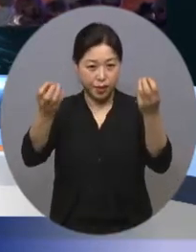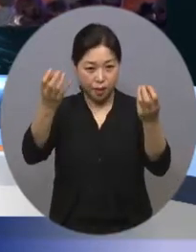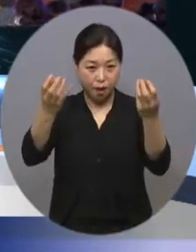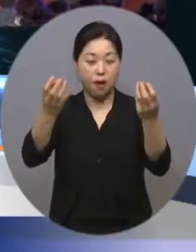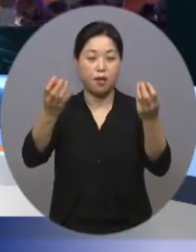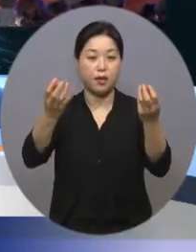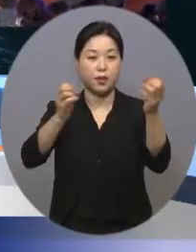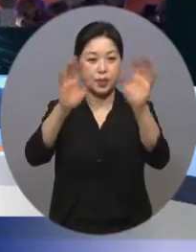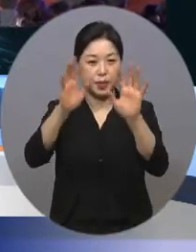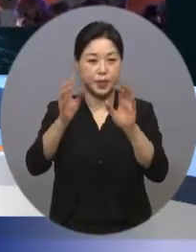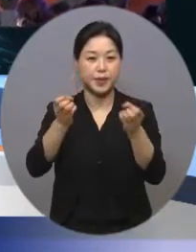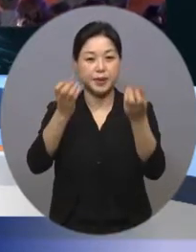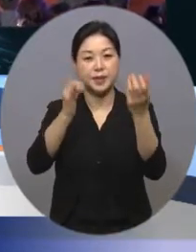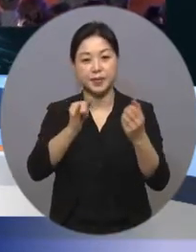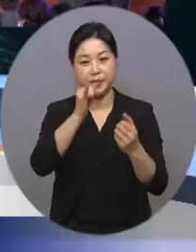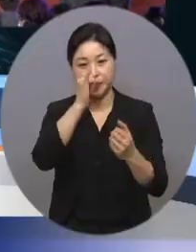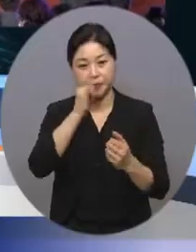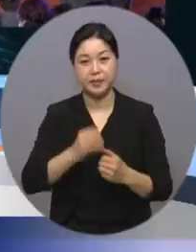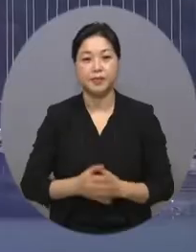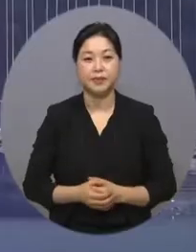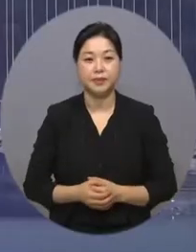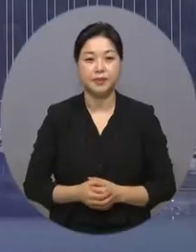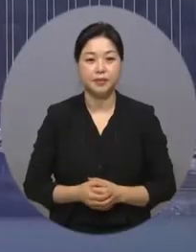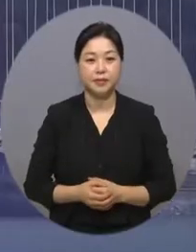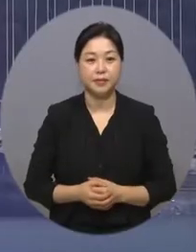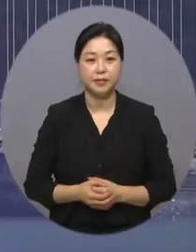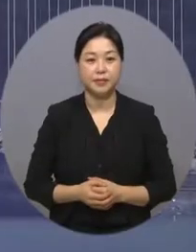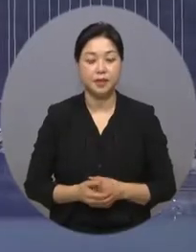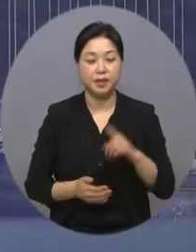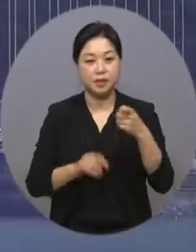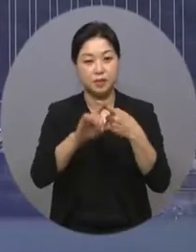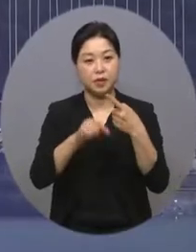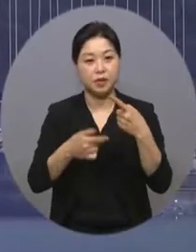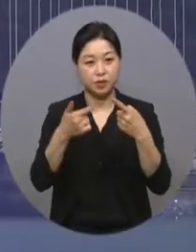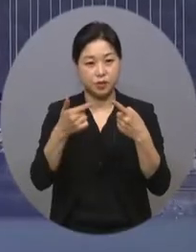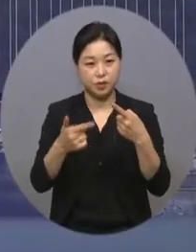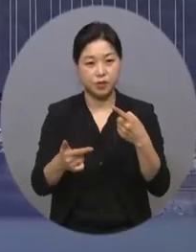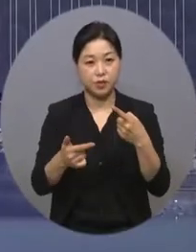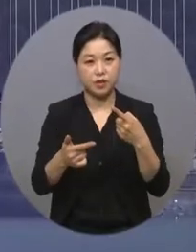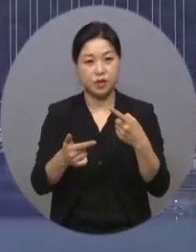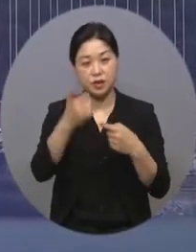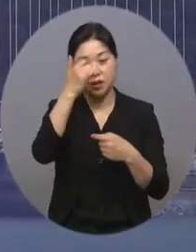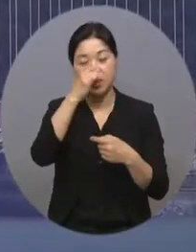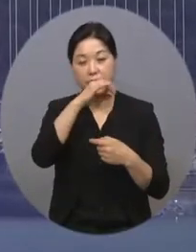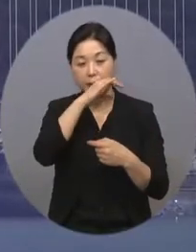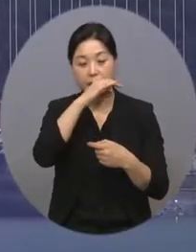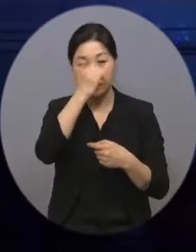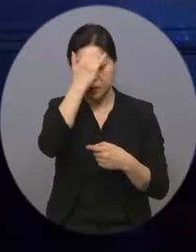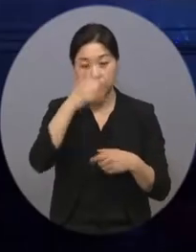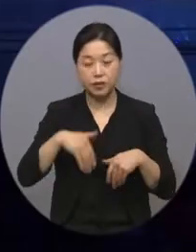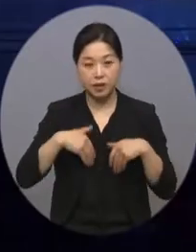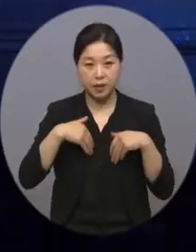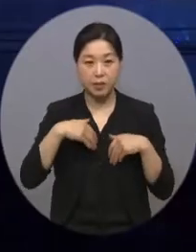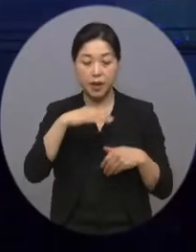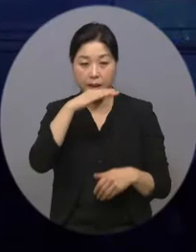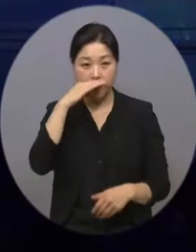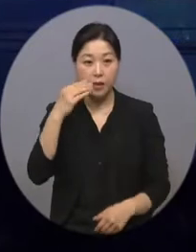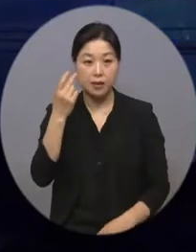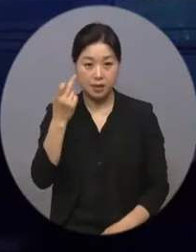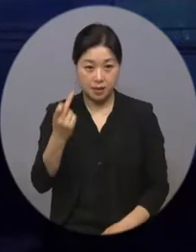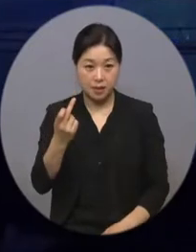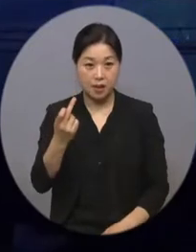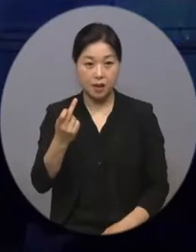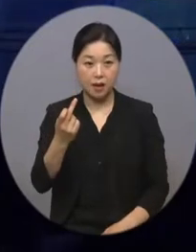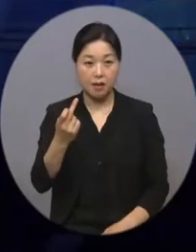좋은 빙 기자가 다녀왔습니다 6일 충남 예산군 예당 호 출렁다리 문화 긍정해서 예당 호 출렁다리